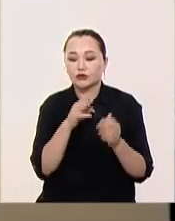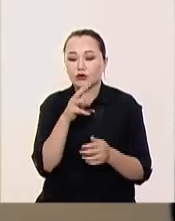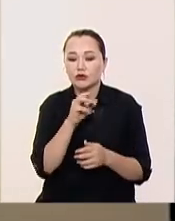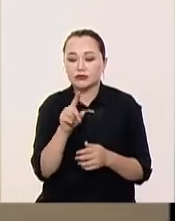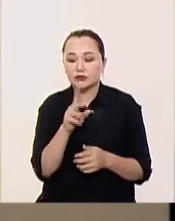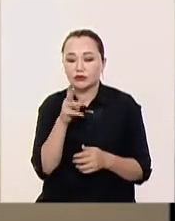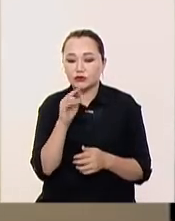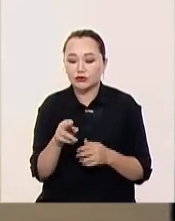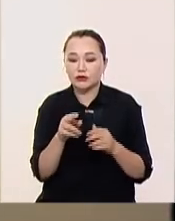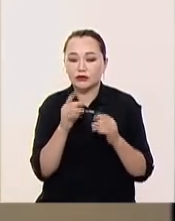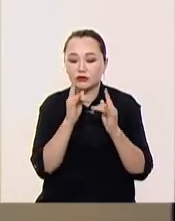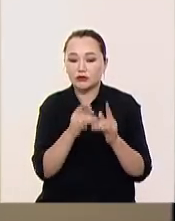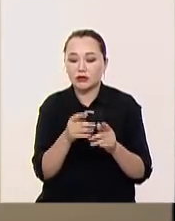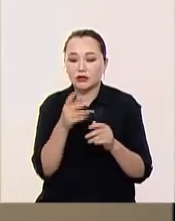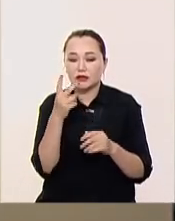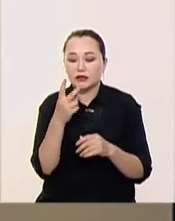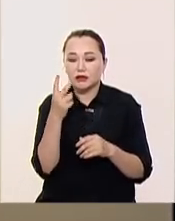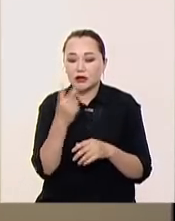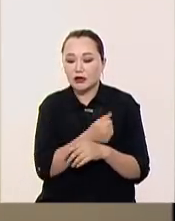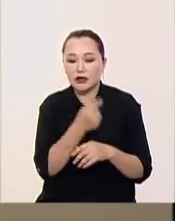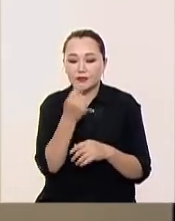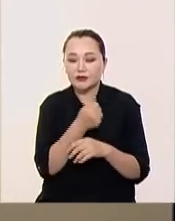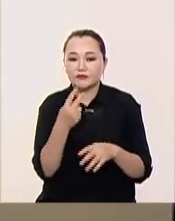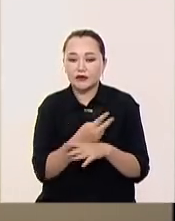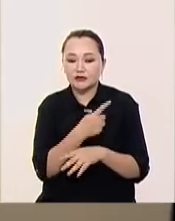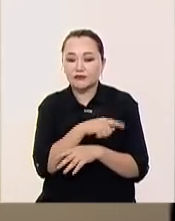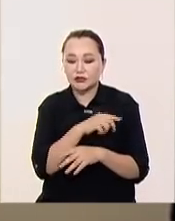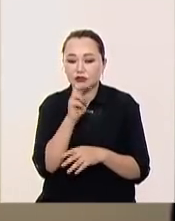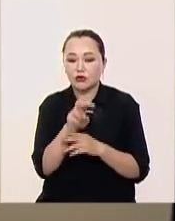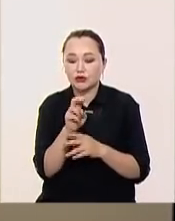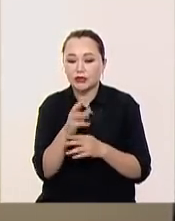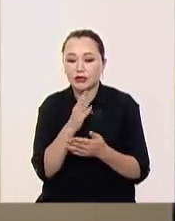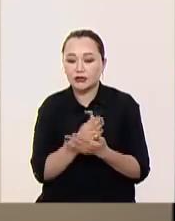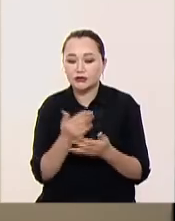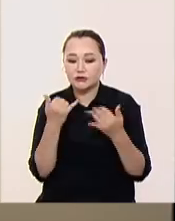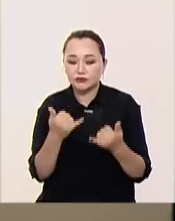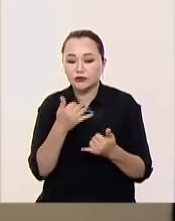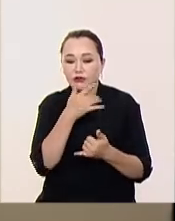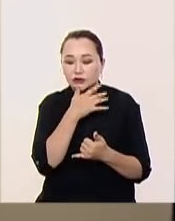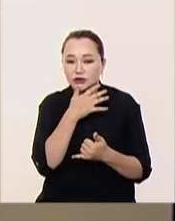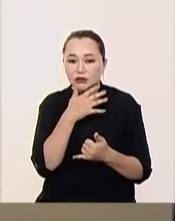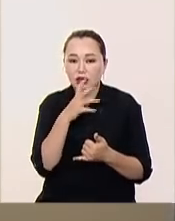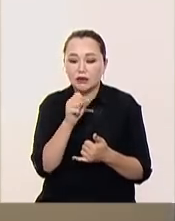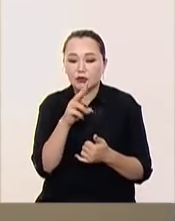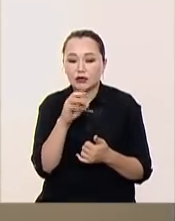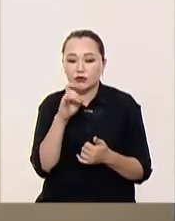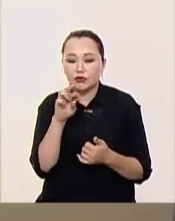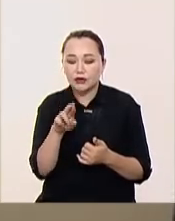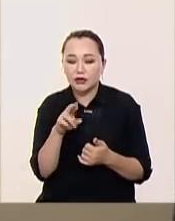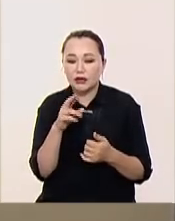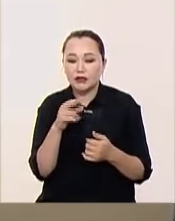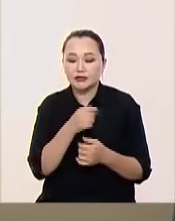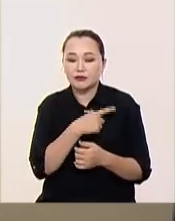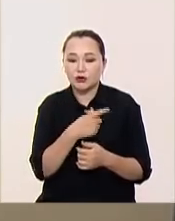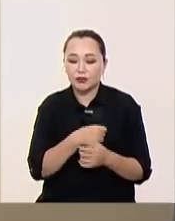амбулаториясына аптасына 2 рет Ботақарадан дәрігерлер барып тұрады. Қазіргі уақытта амбулаторияға